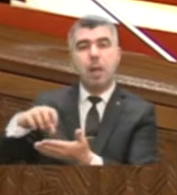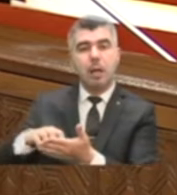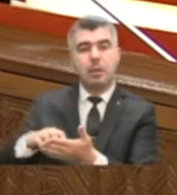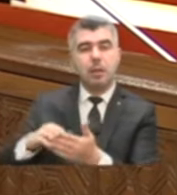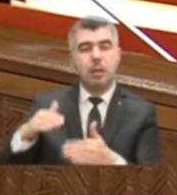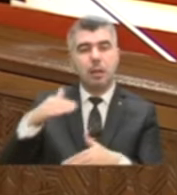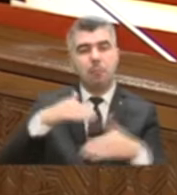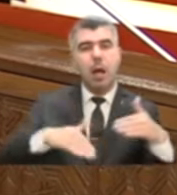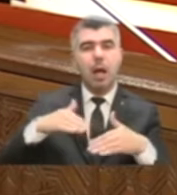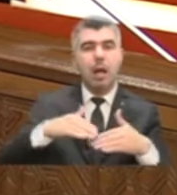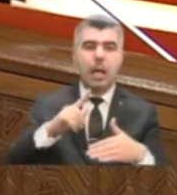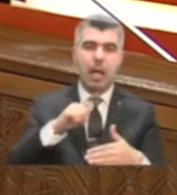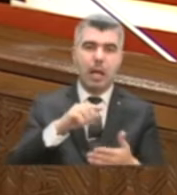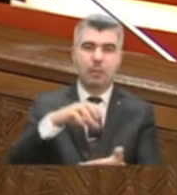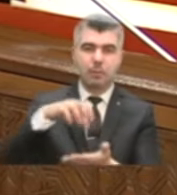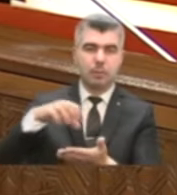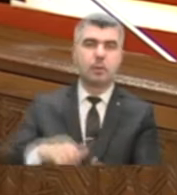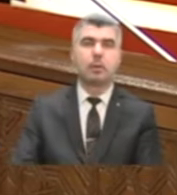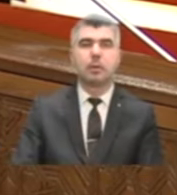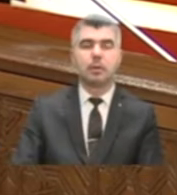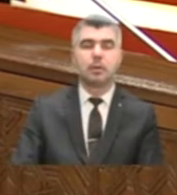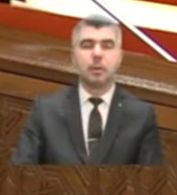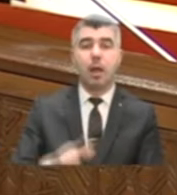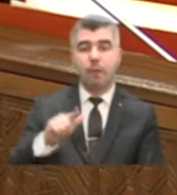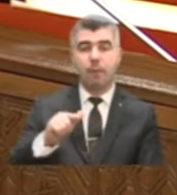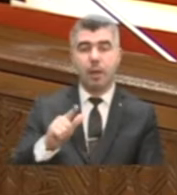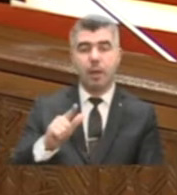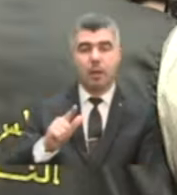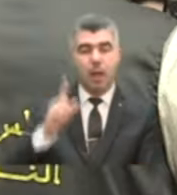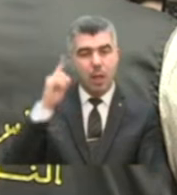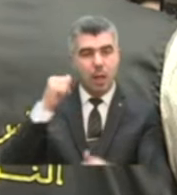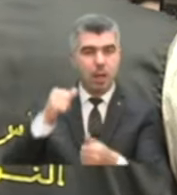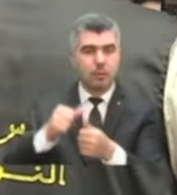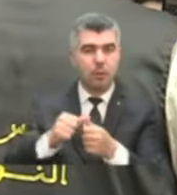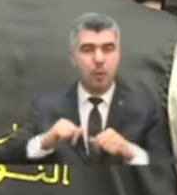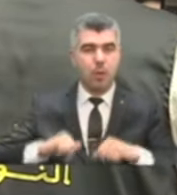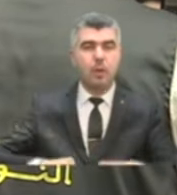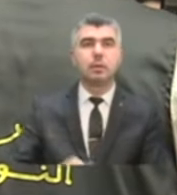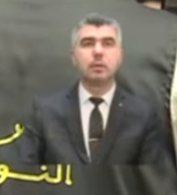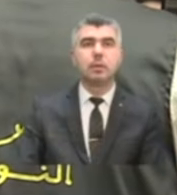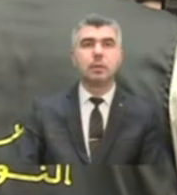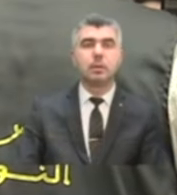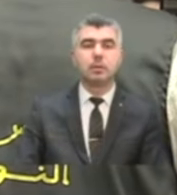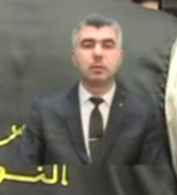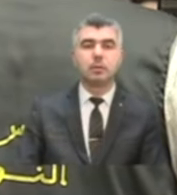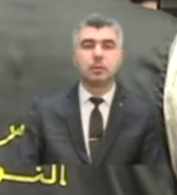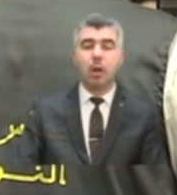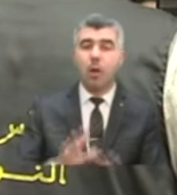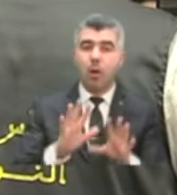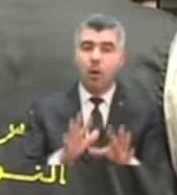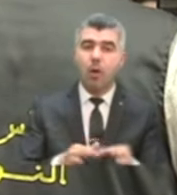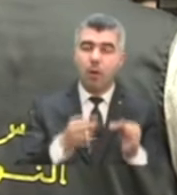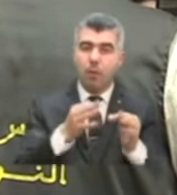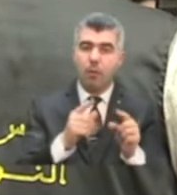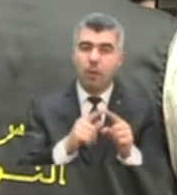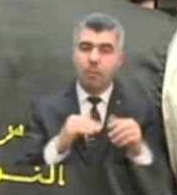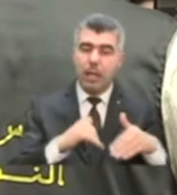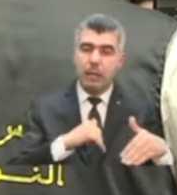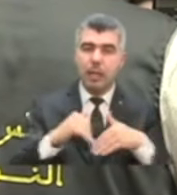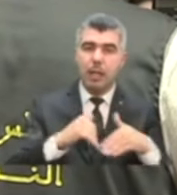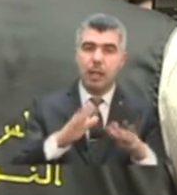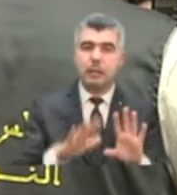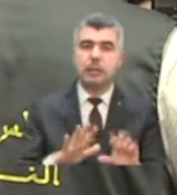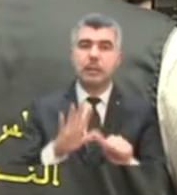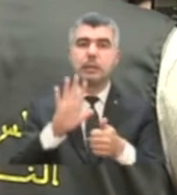الشاطئية للمملكة، وهنا أستحضر معكم السيد الوزير الحالة المزرية للطريق الوطني رقم